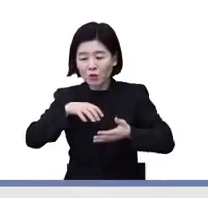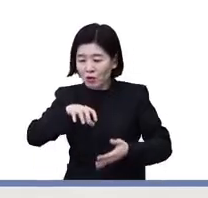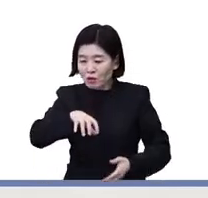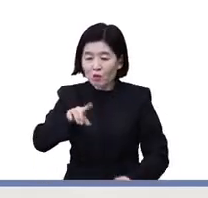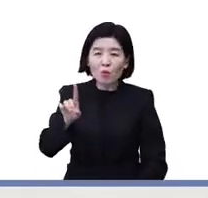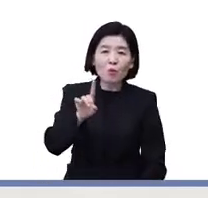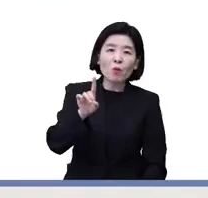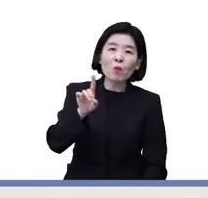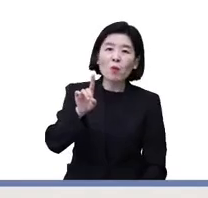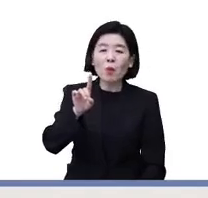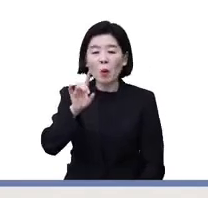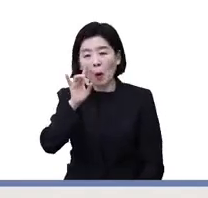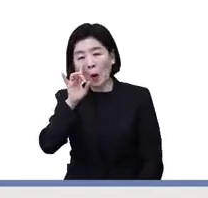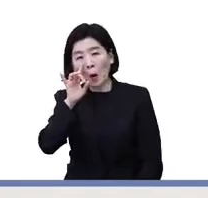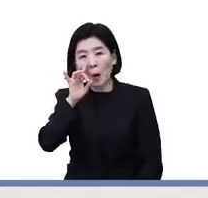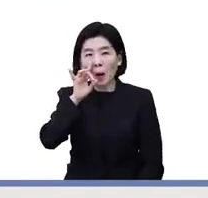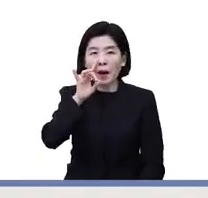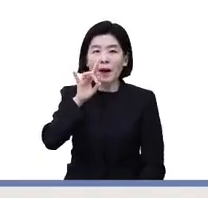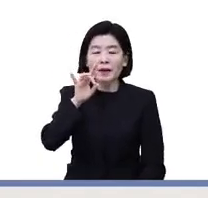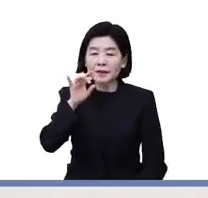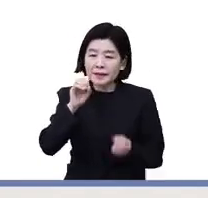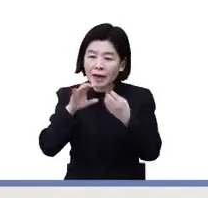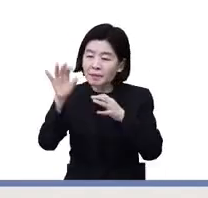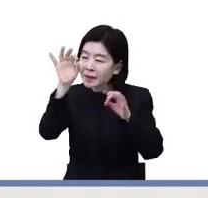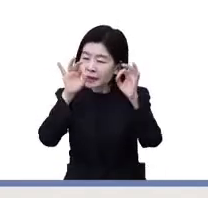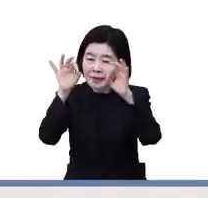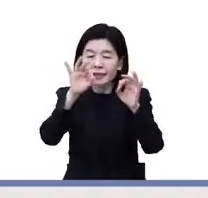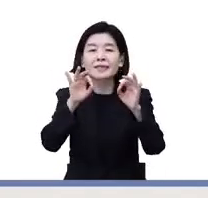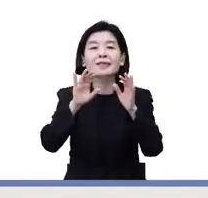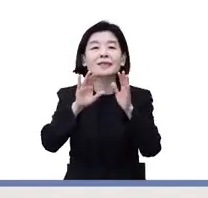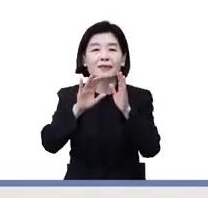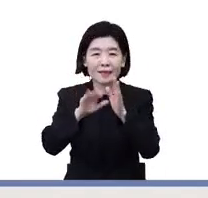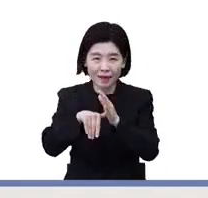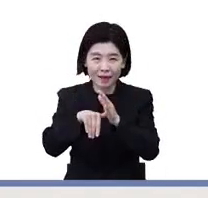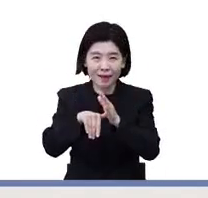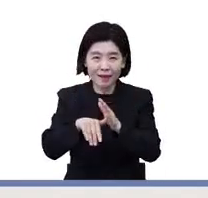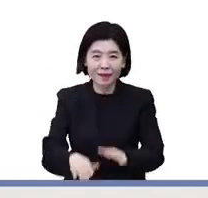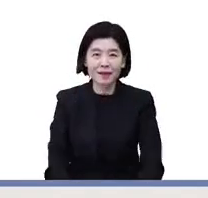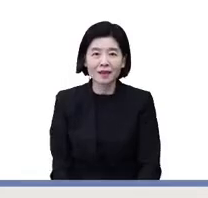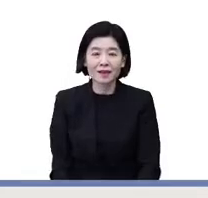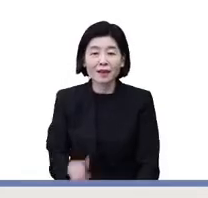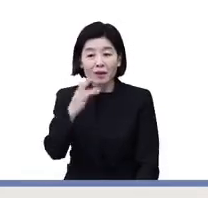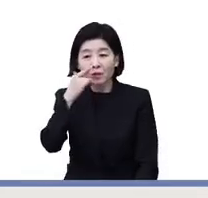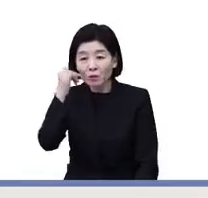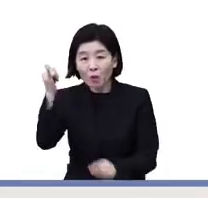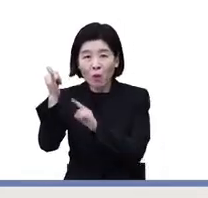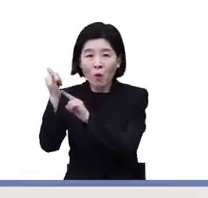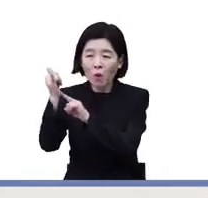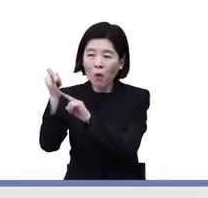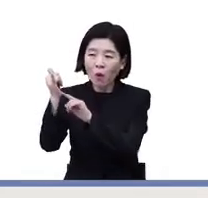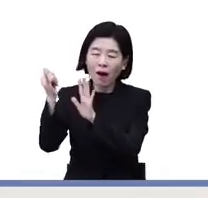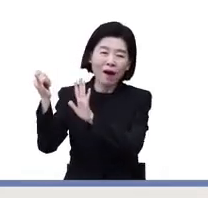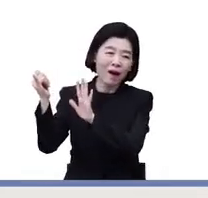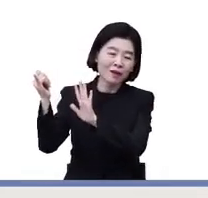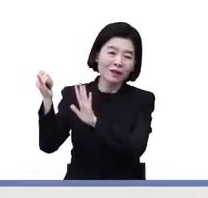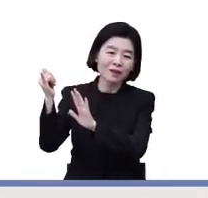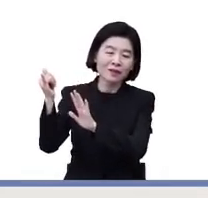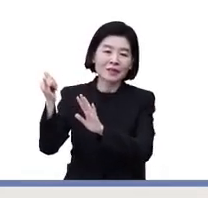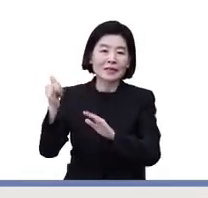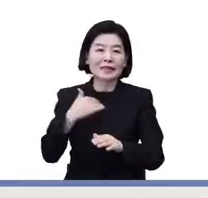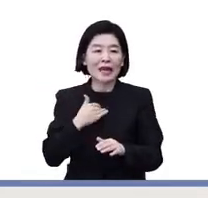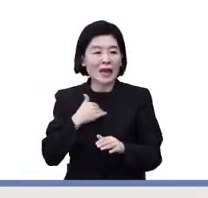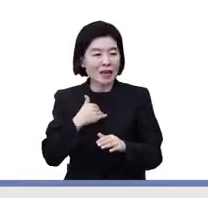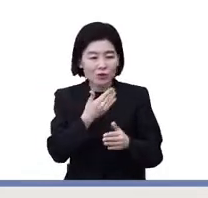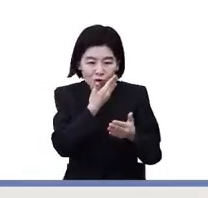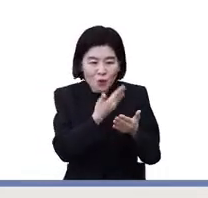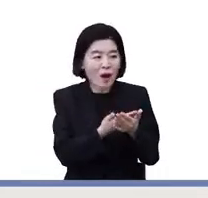이런 의문을 갖고 또 답을 찾는 시기입니다. 그러다 보니까 부모가 상대적으로 덜 중요해져요. 왜냐하면 내